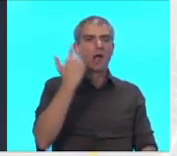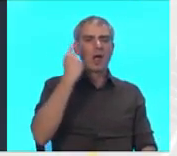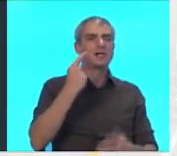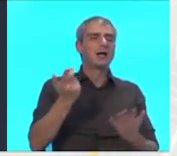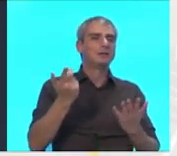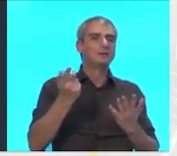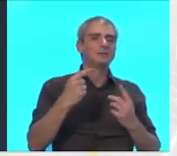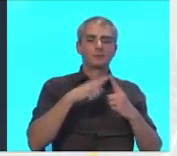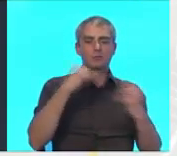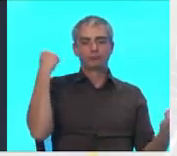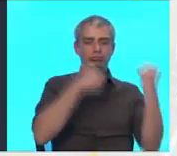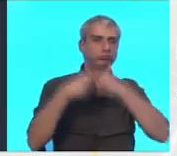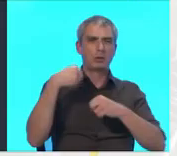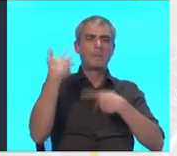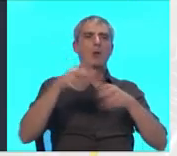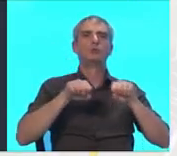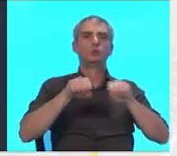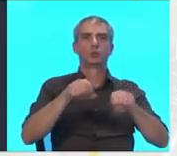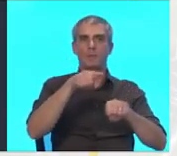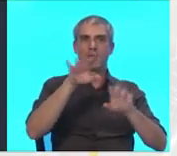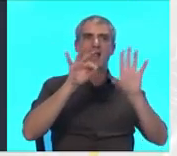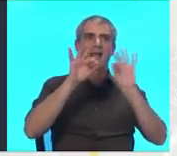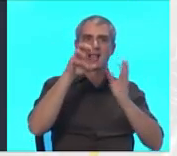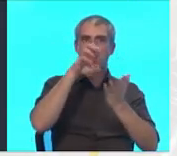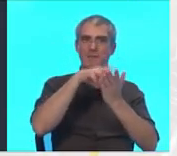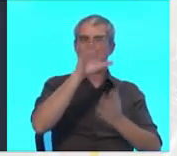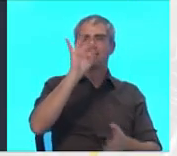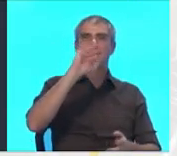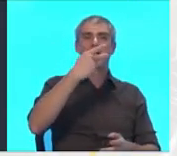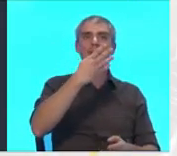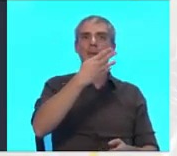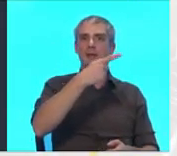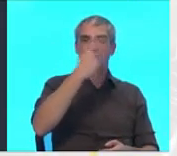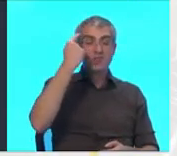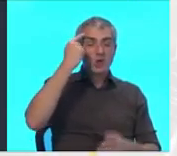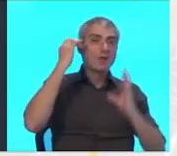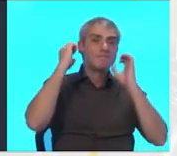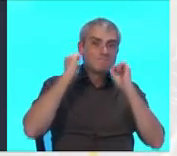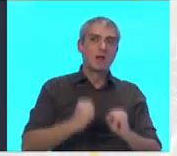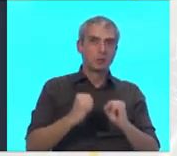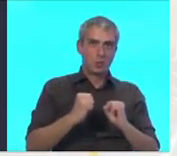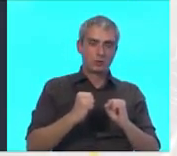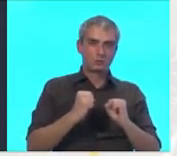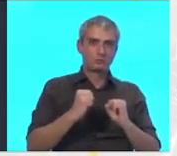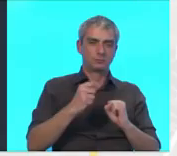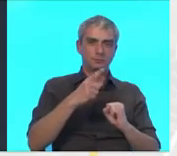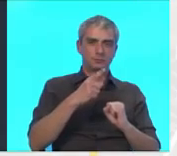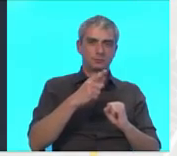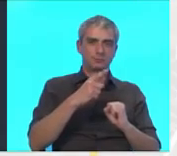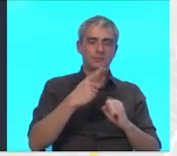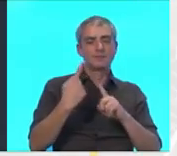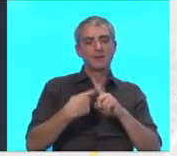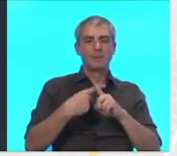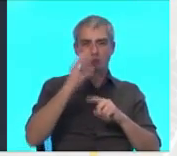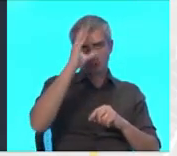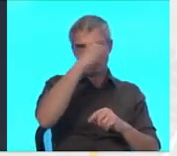תגרה מחוץ לאותו סופרמרקט בקניון במרכז טייבה, ואנחנו כן יכולים לומר בוודאות שמדובר על בן דוד של אותו